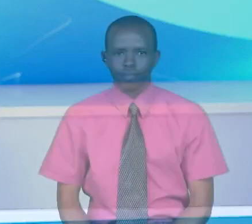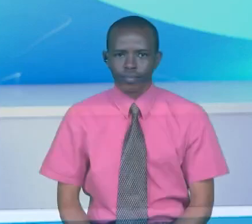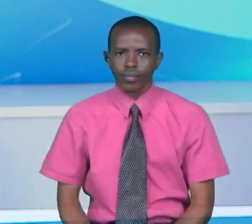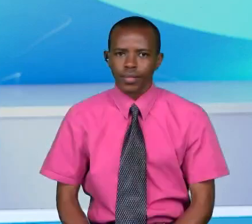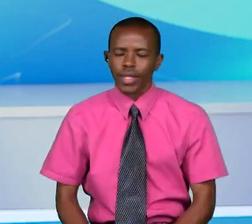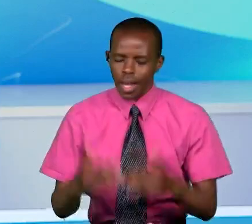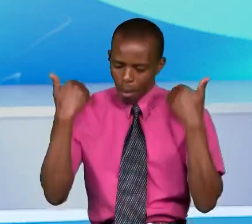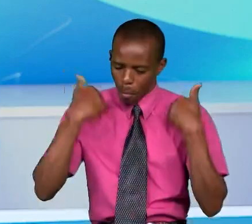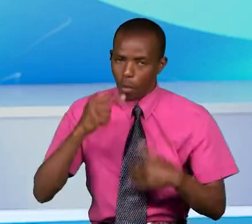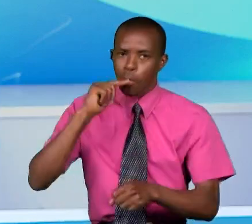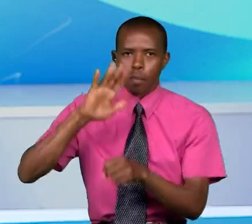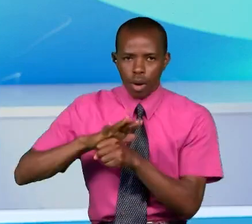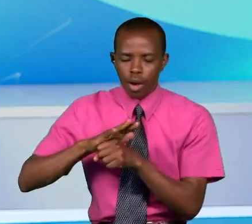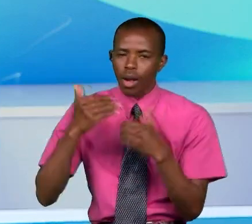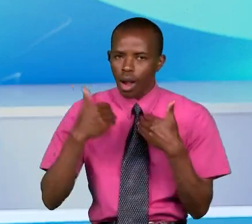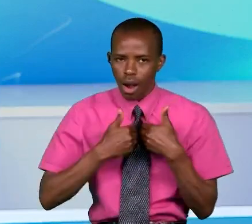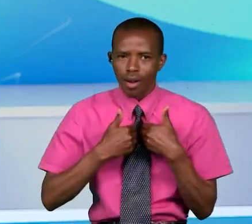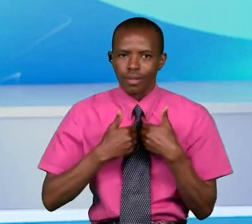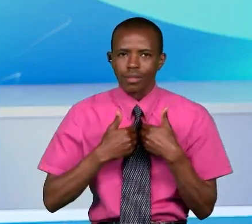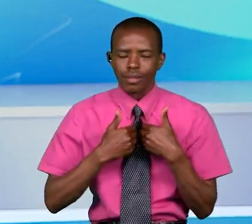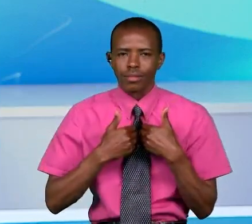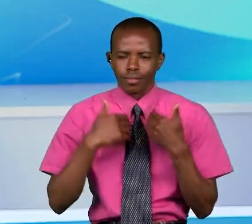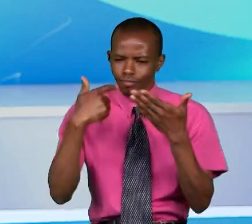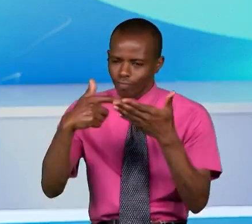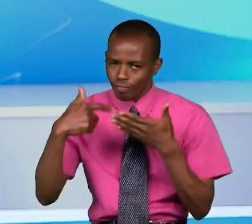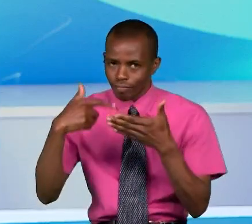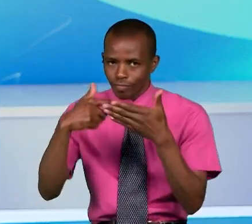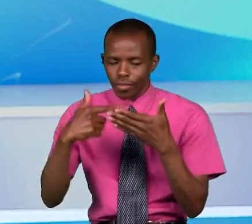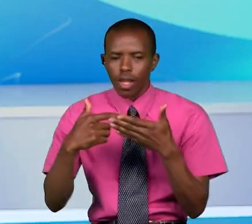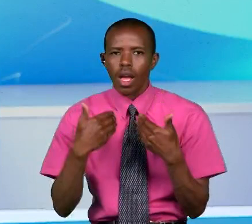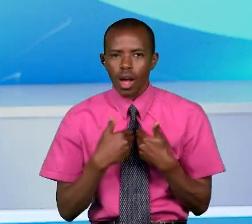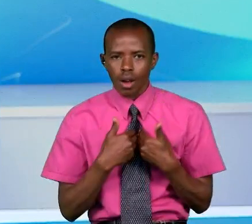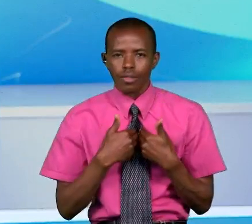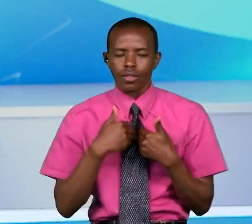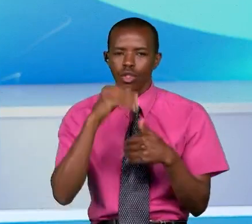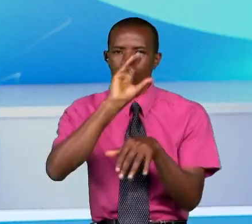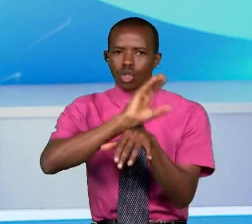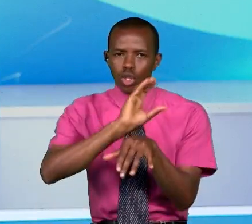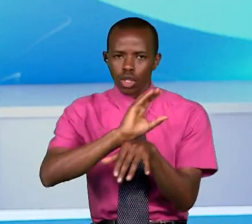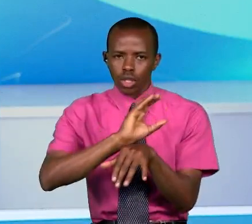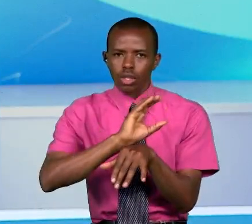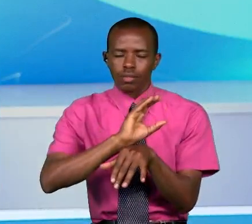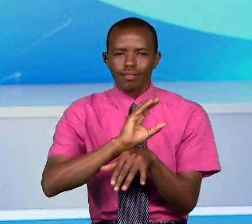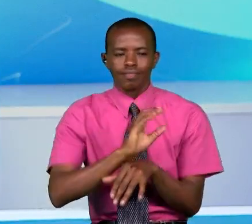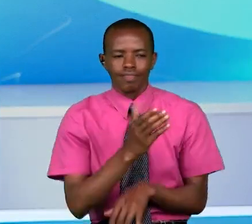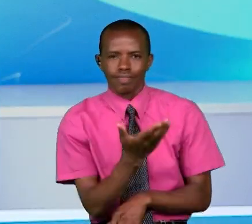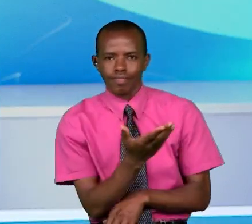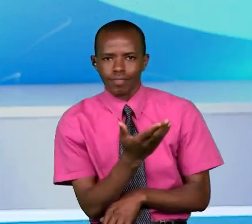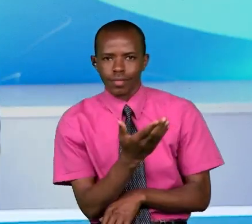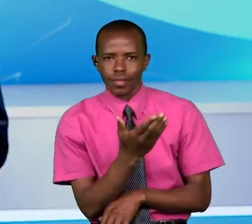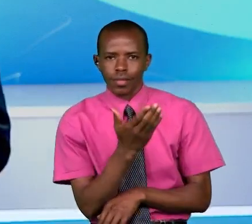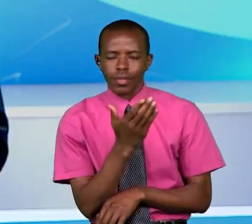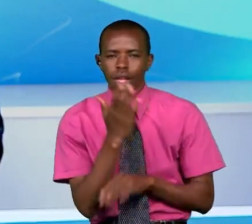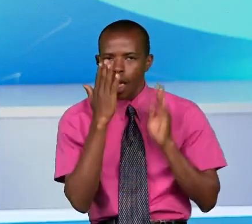I can promise you we are going to have quite a show. To have this discussion, we bring you the church. To you, we have